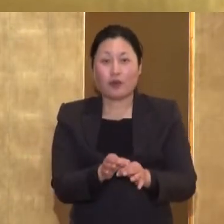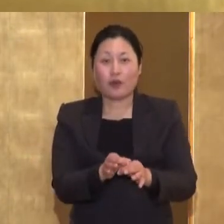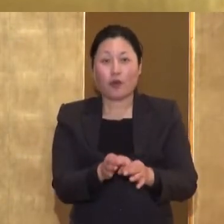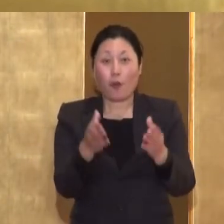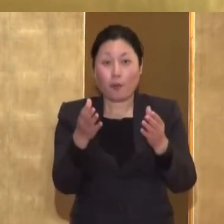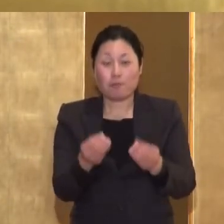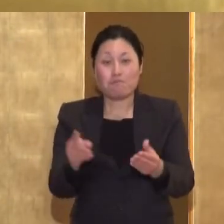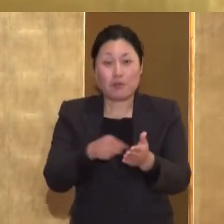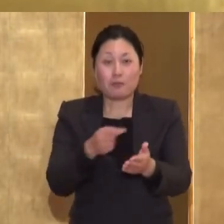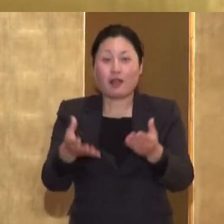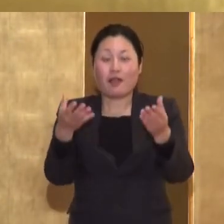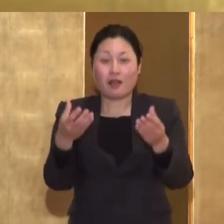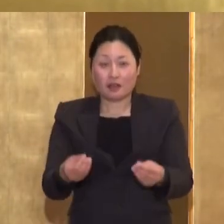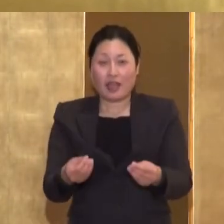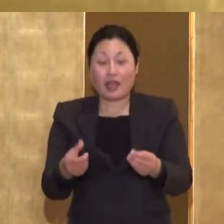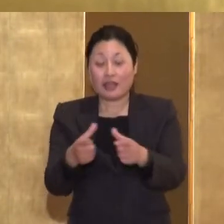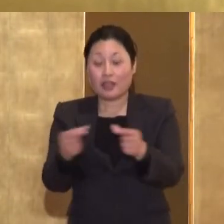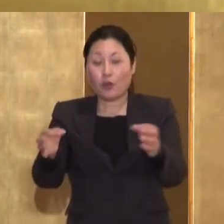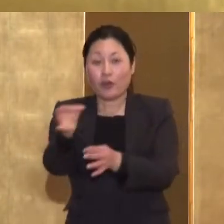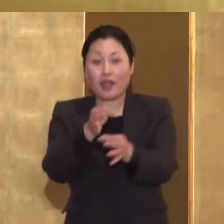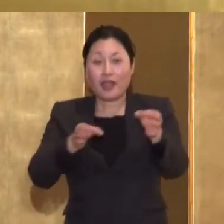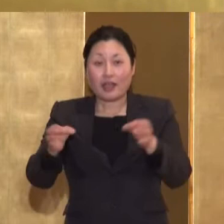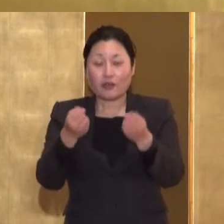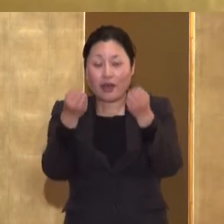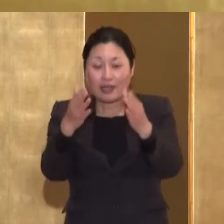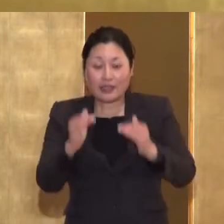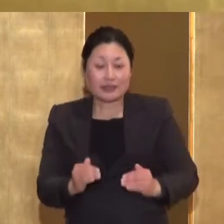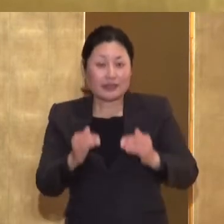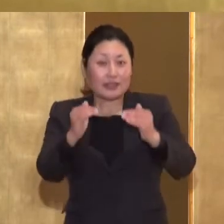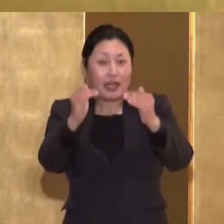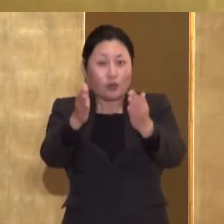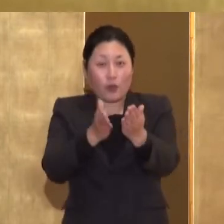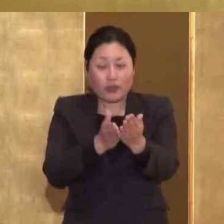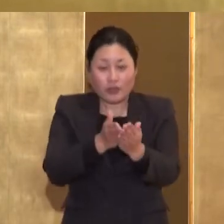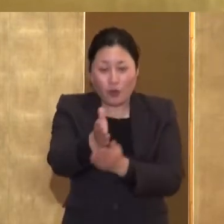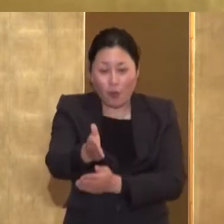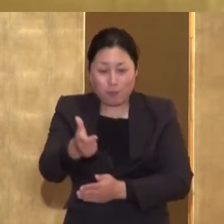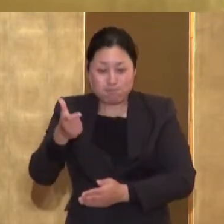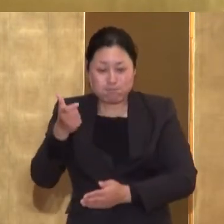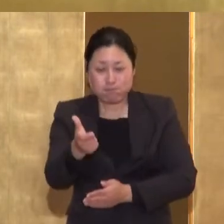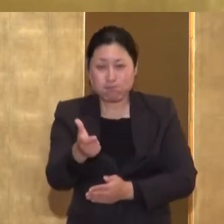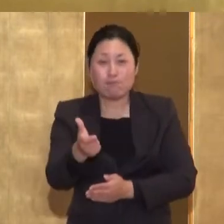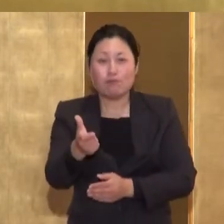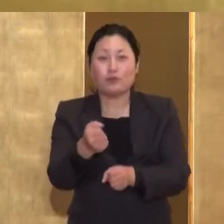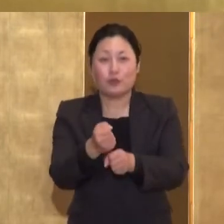経済の新たな成長軌道を確固たるものとする、